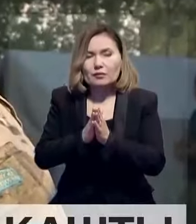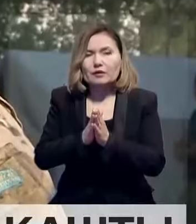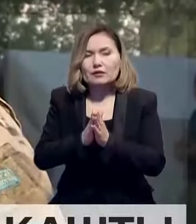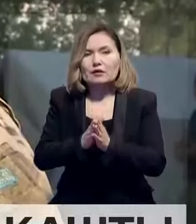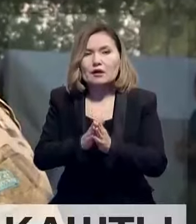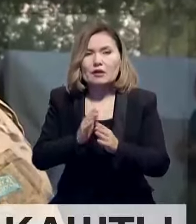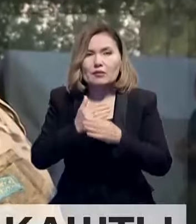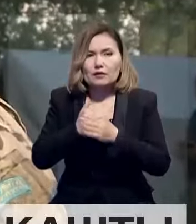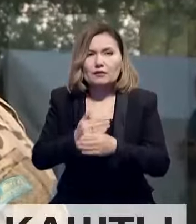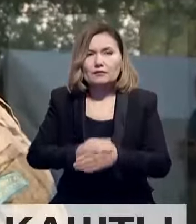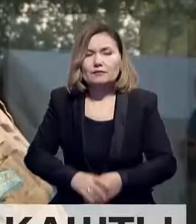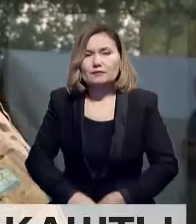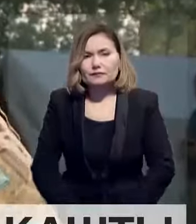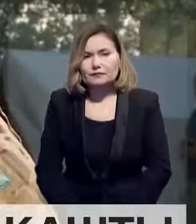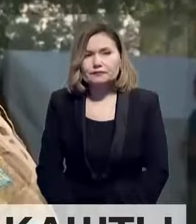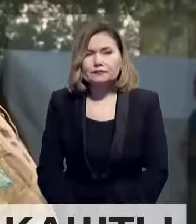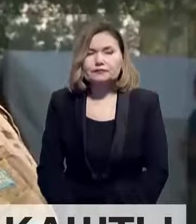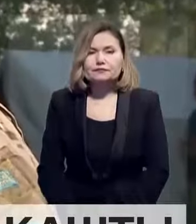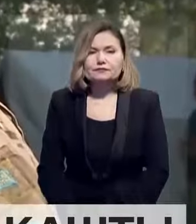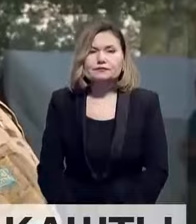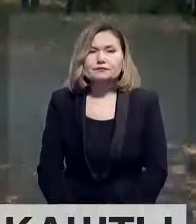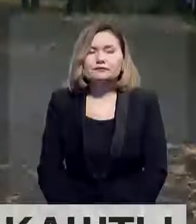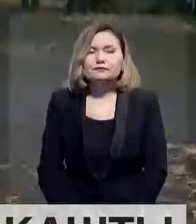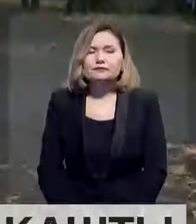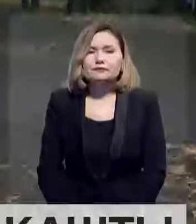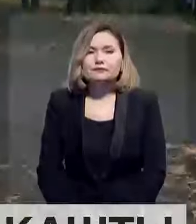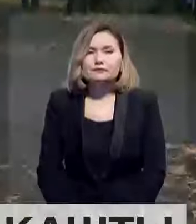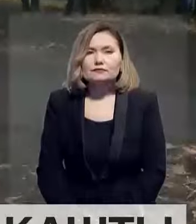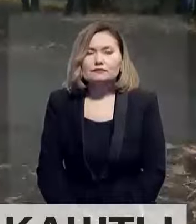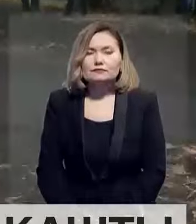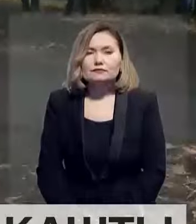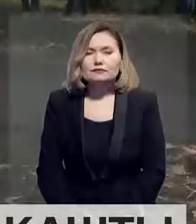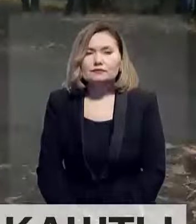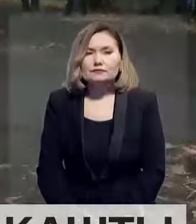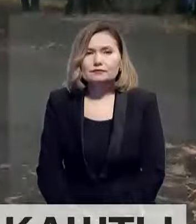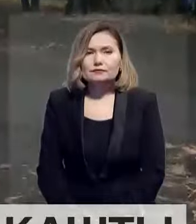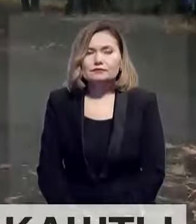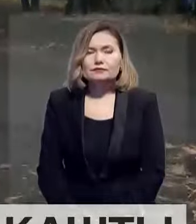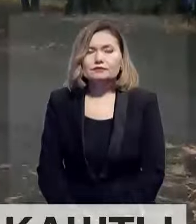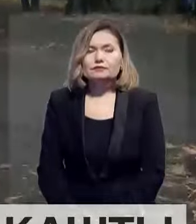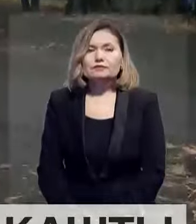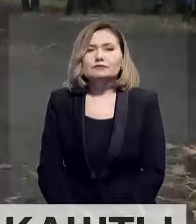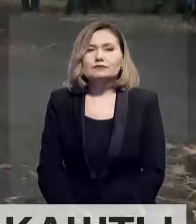деп шапқылап жүрміз. Жақсы, рахмет. Студия сұрақтарыңыз болса?